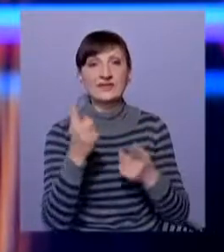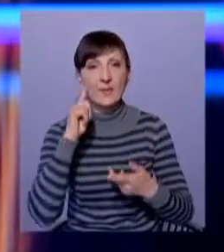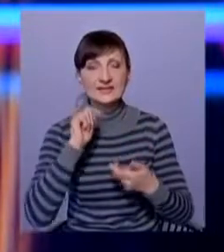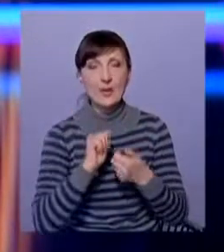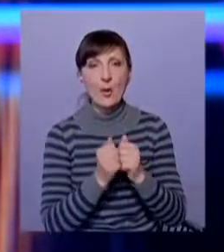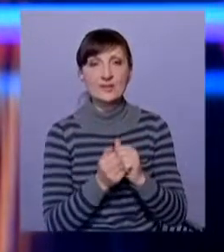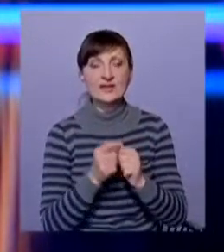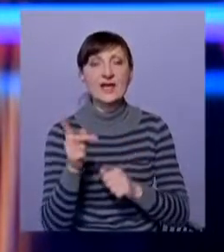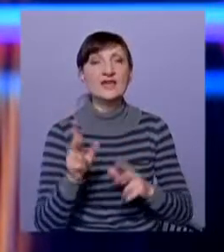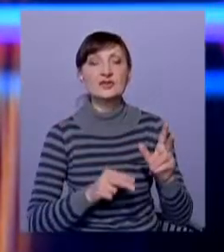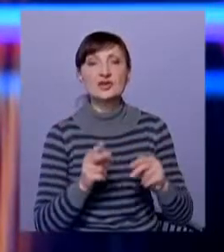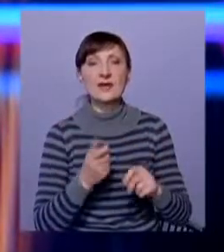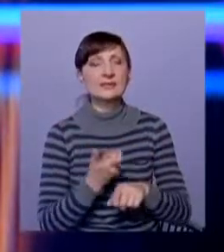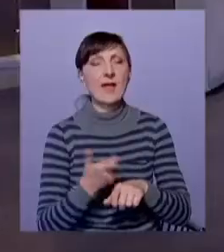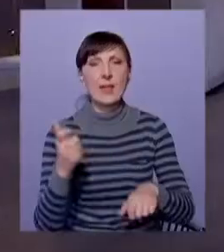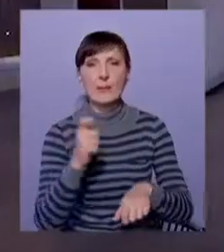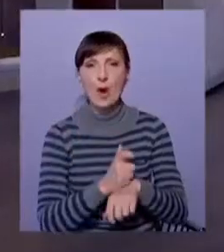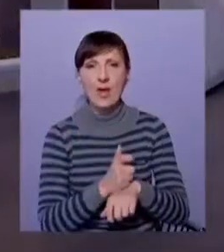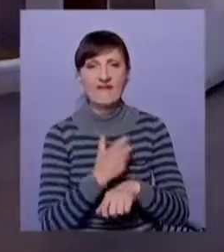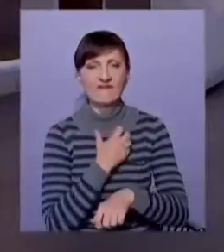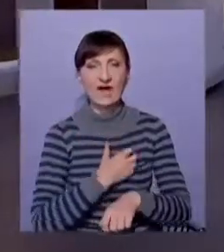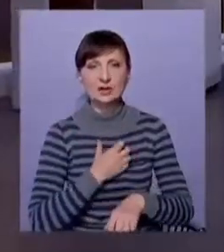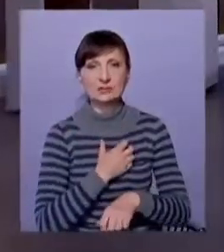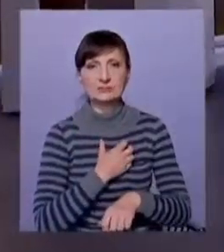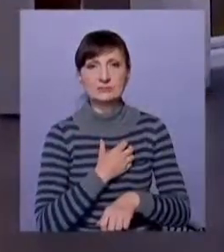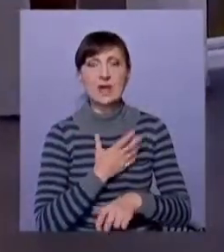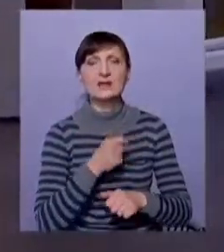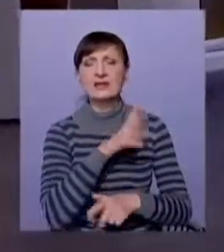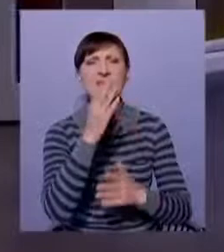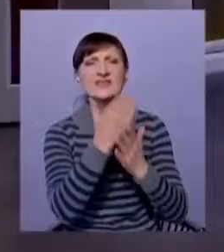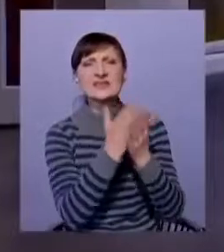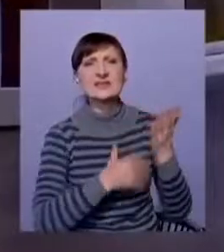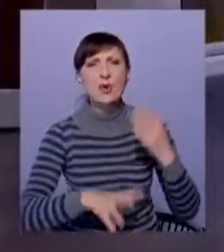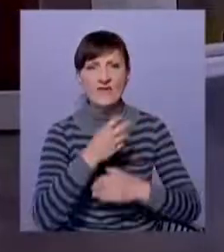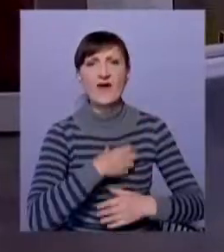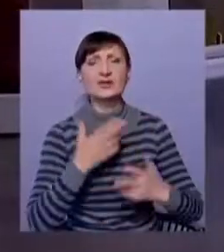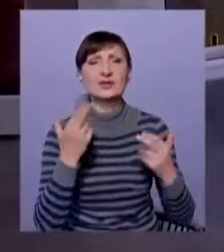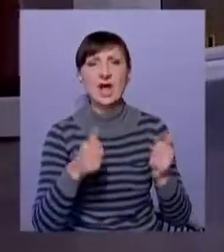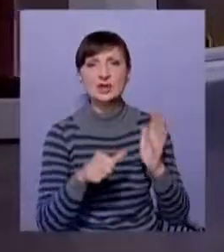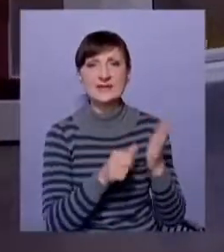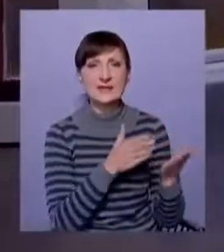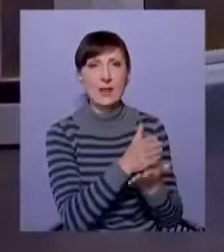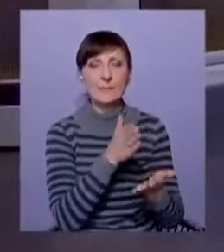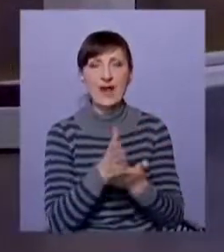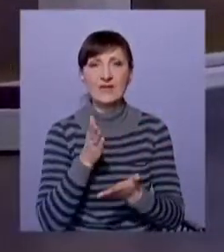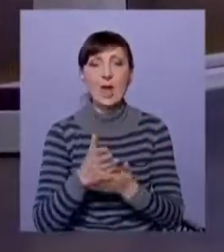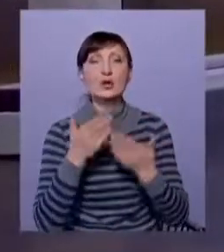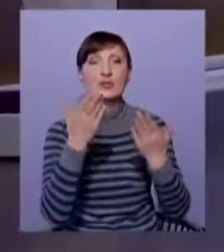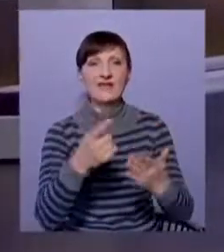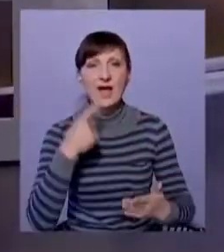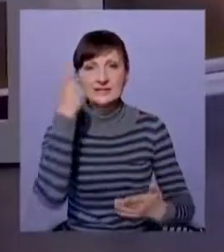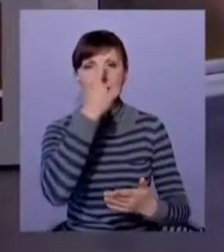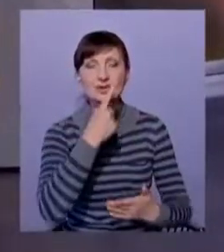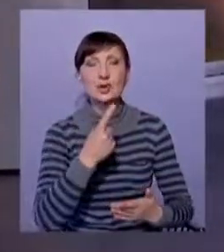что вы считаете вот наиболее, так скажем, таким важным? Понятно, что там все вопросы приоритетные, да, там 6 направлений. Но для вас лично,